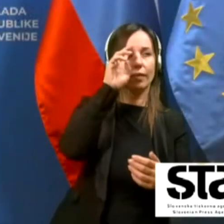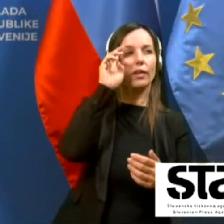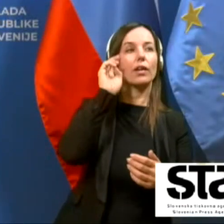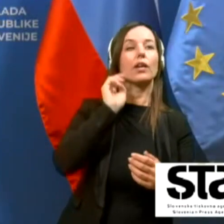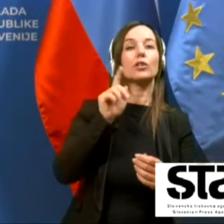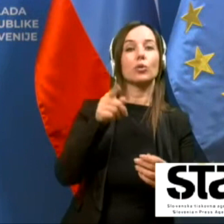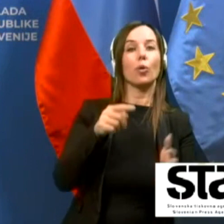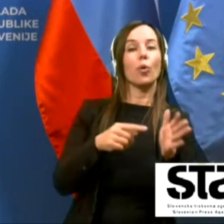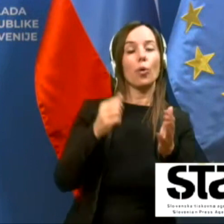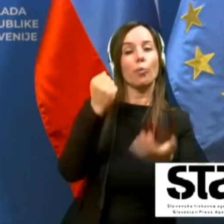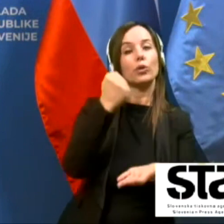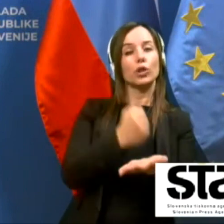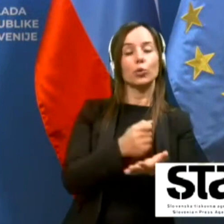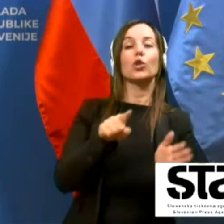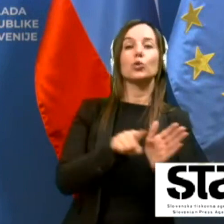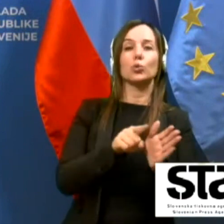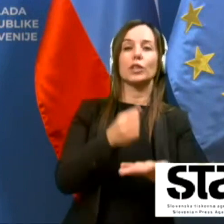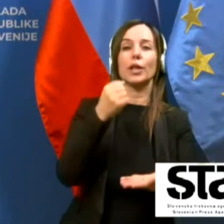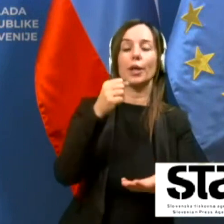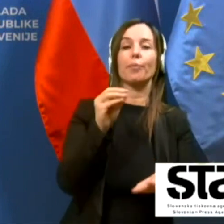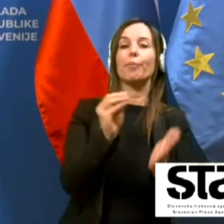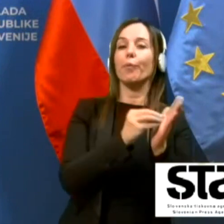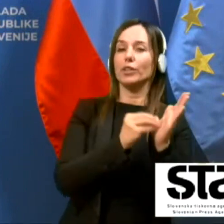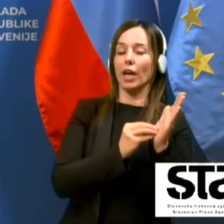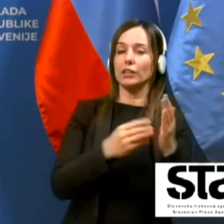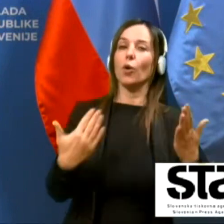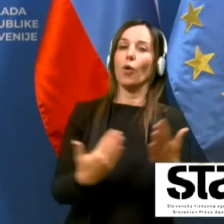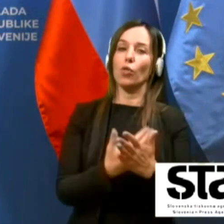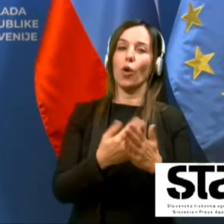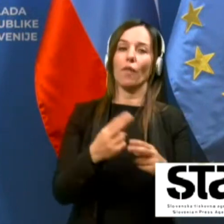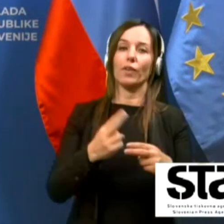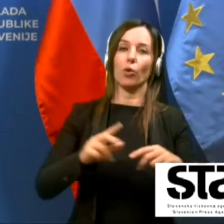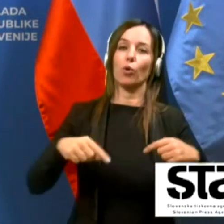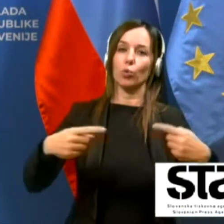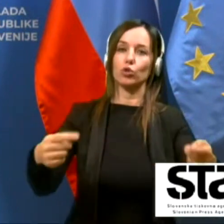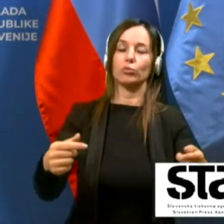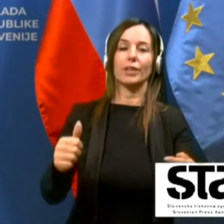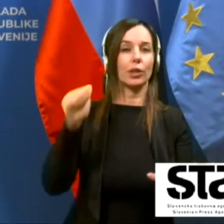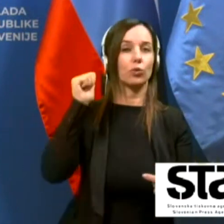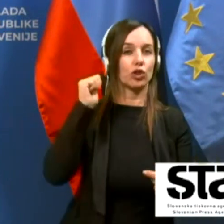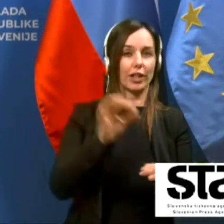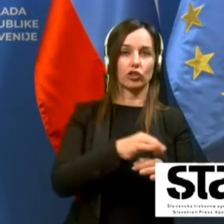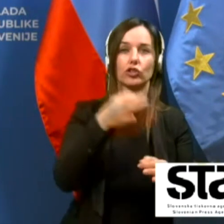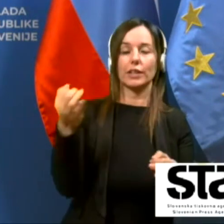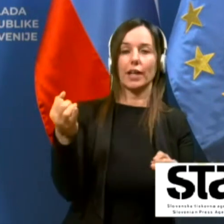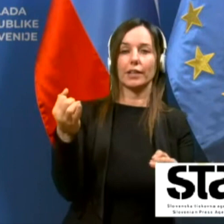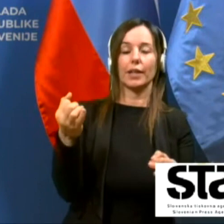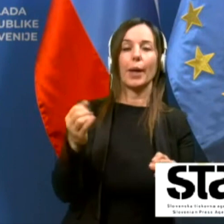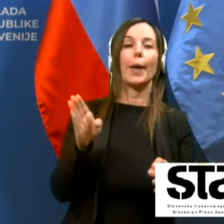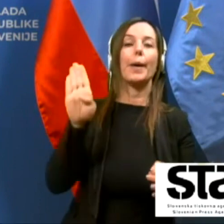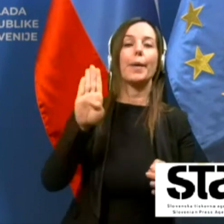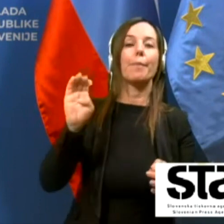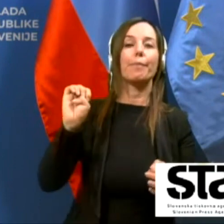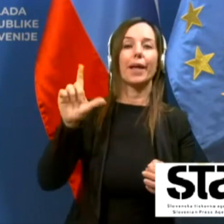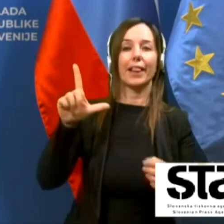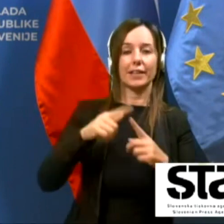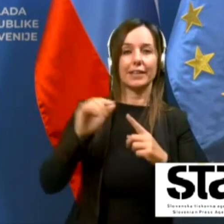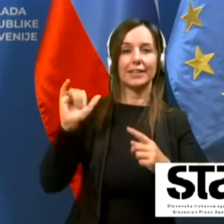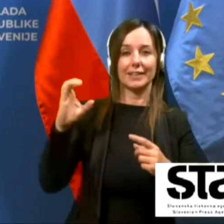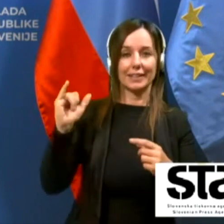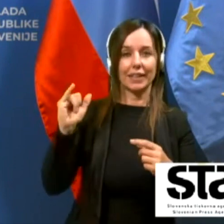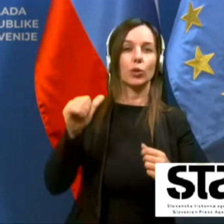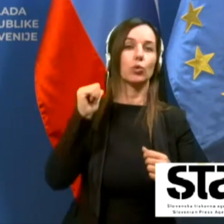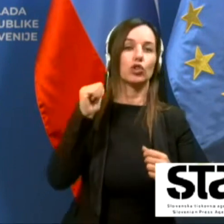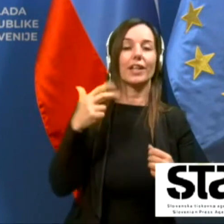To potrjujejo tudi podatki o novih okužbah za včerajšnji dan. V Beltincih je bilo včeraj odkritih kar spet